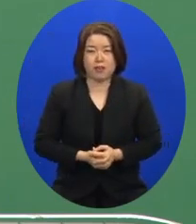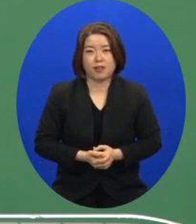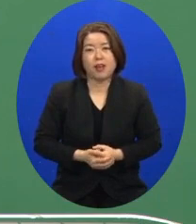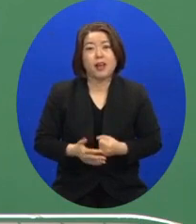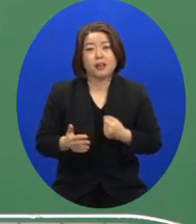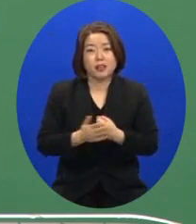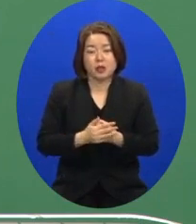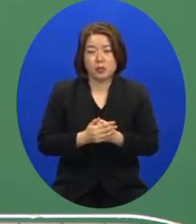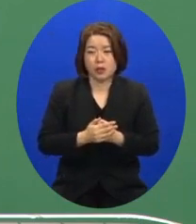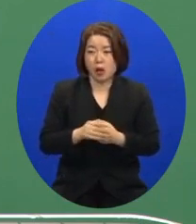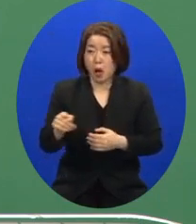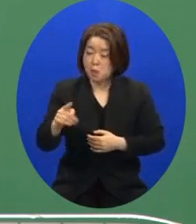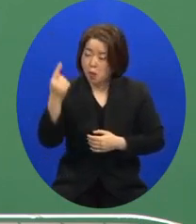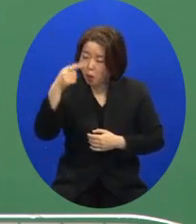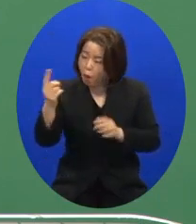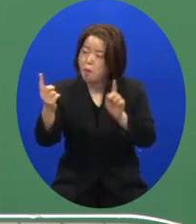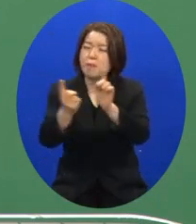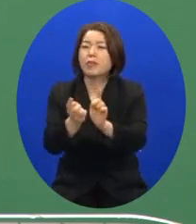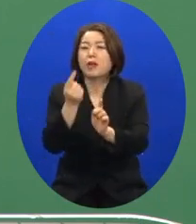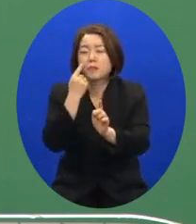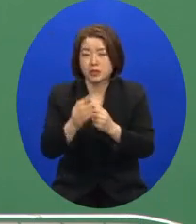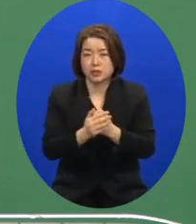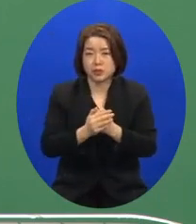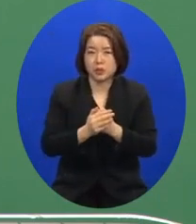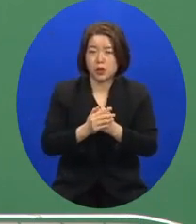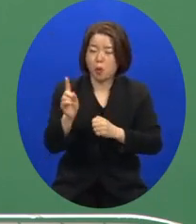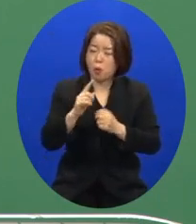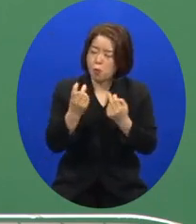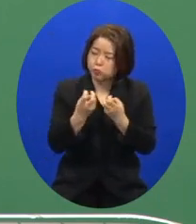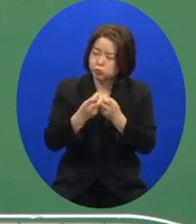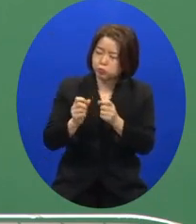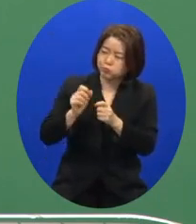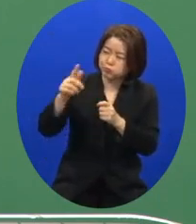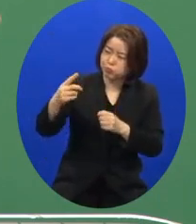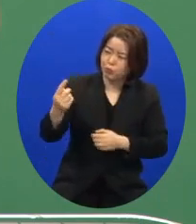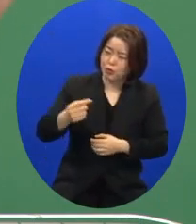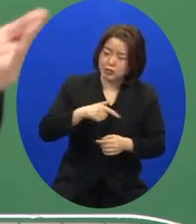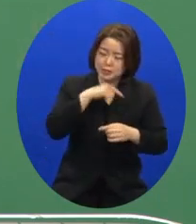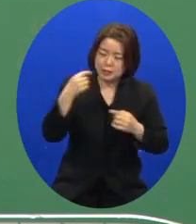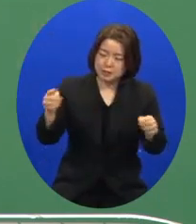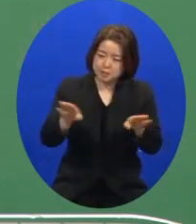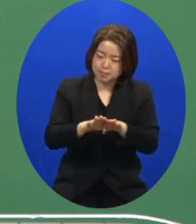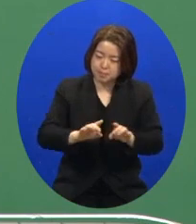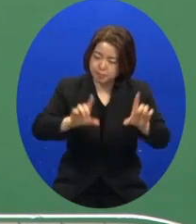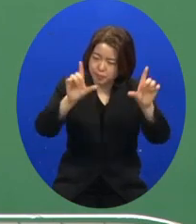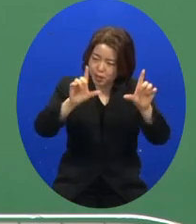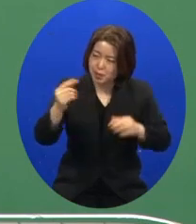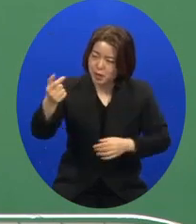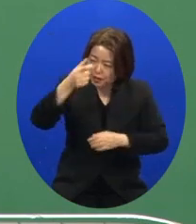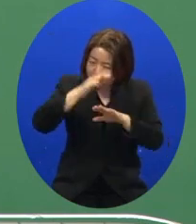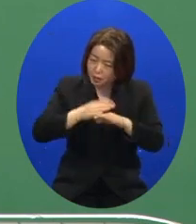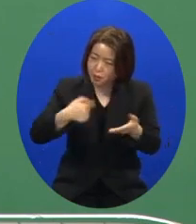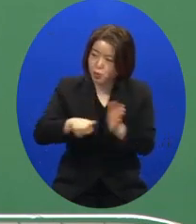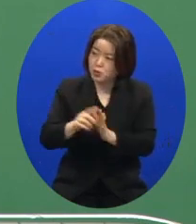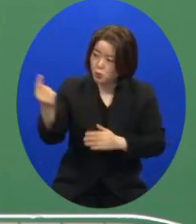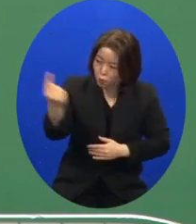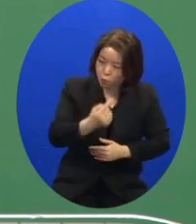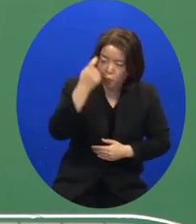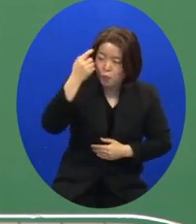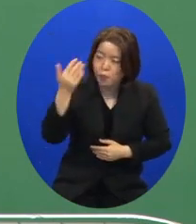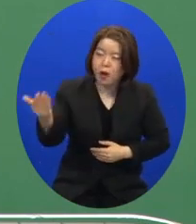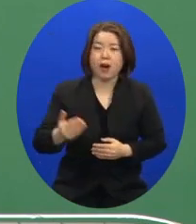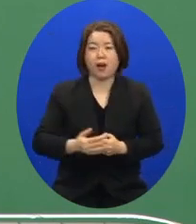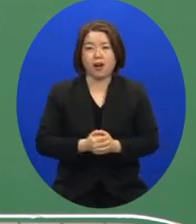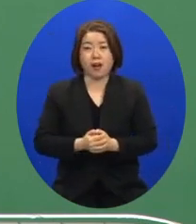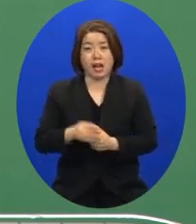제가 만났어요. 어떻게 그렇게 먼 거리를 주일 예배 드리려고 여기까지 오십니까? 그랬더니 그분이